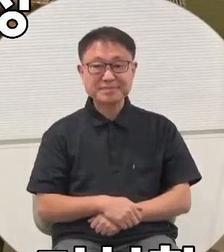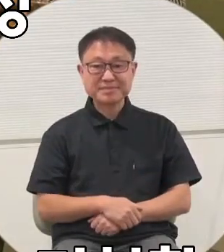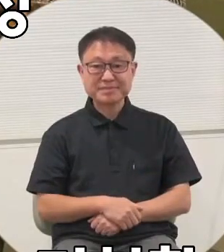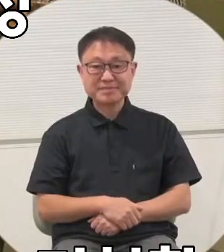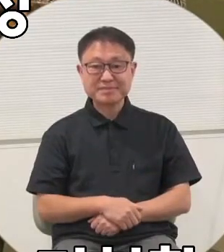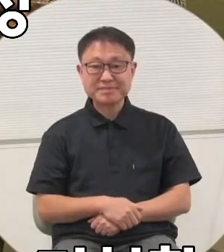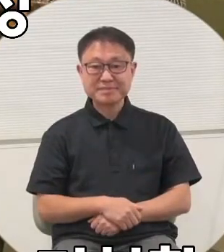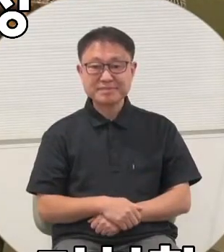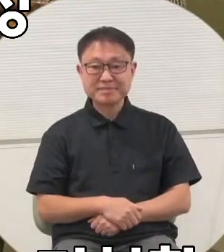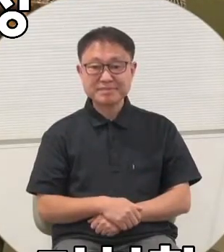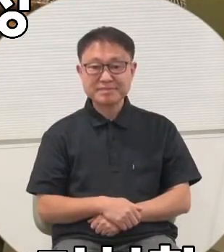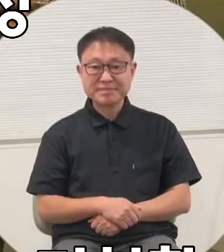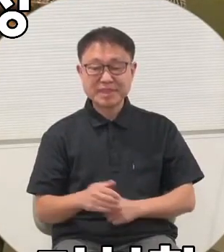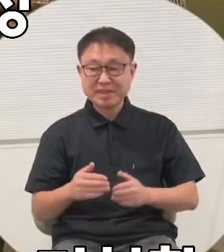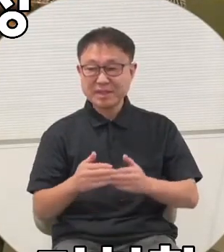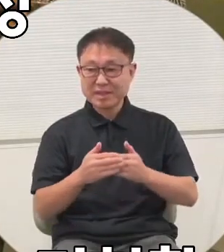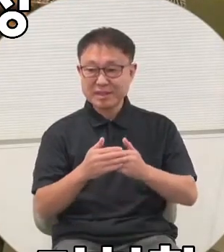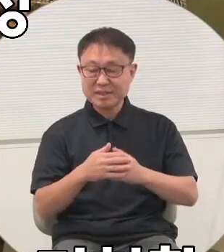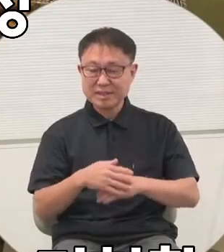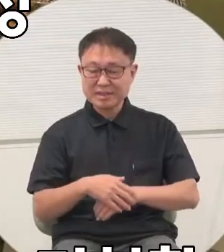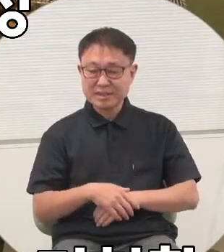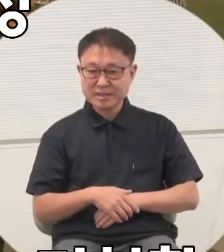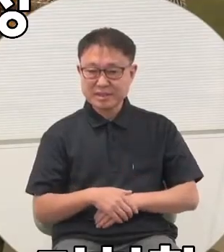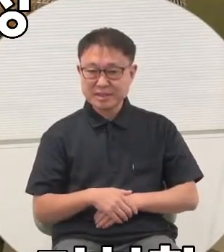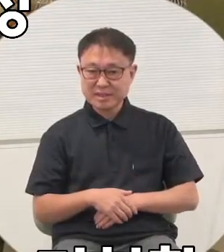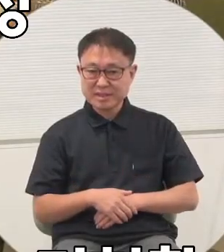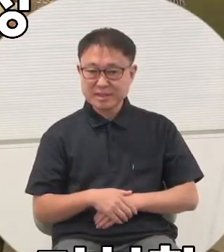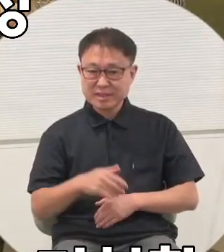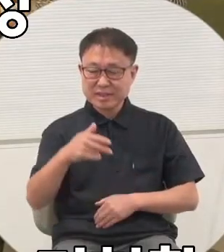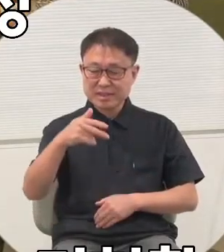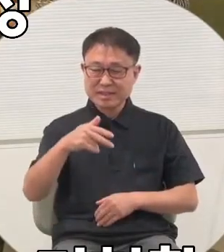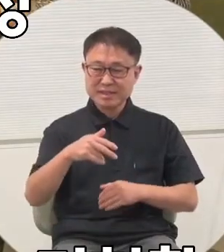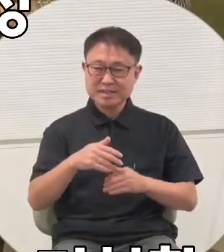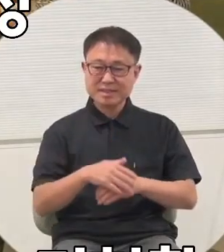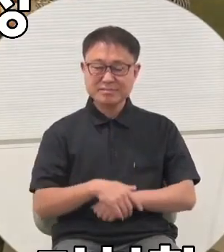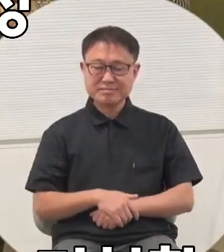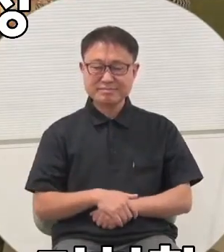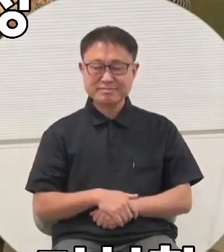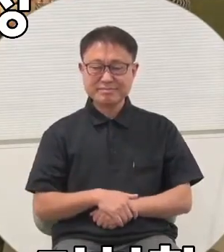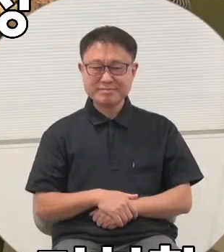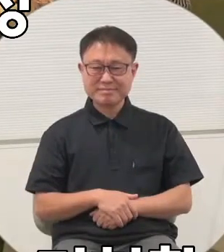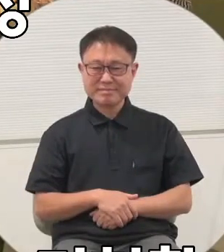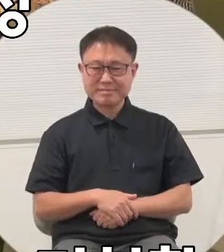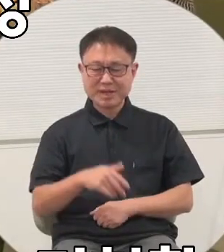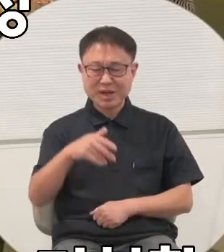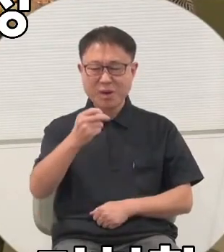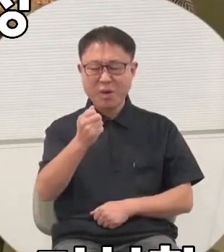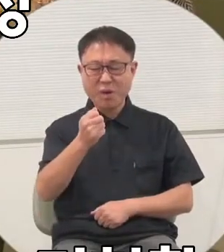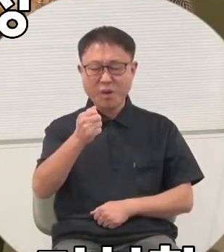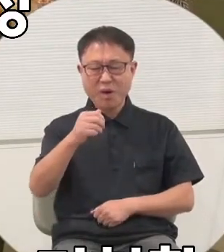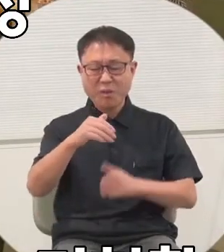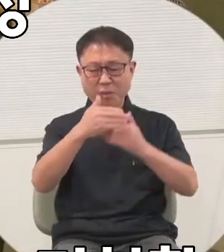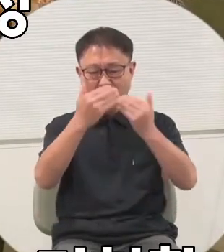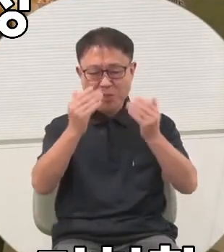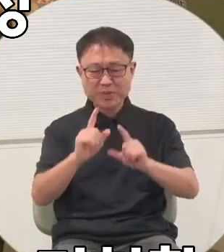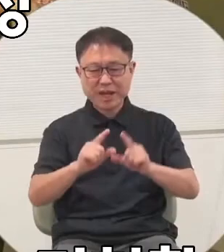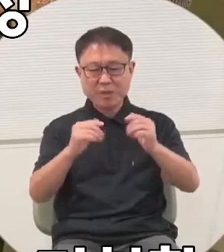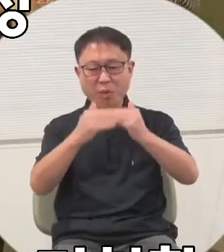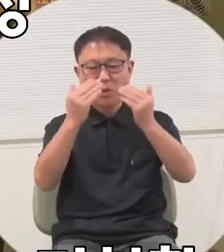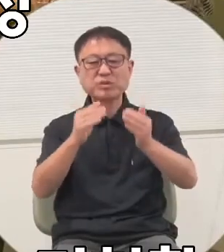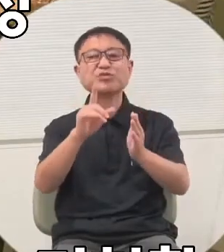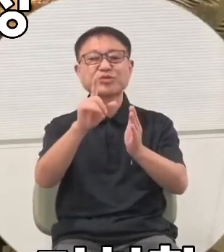네, 모든 날 모든 순간. 아, 폴킴. 네, 폴킴의 아, 폴킴의 모든 날 모든 순간을